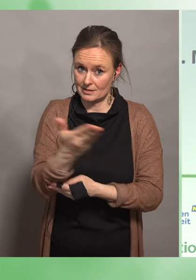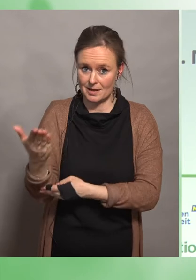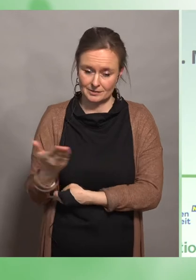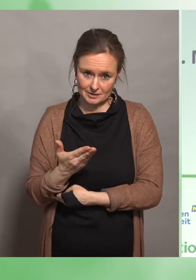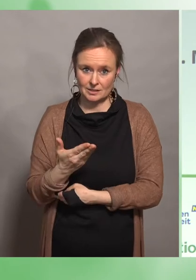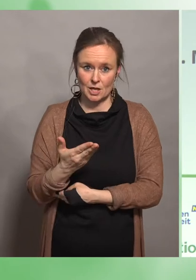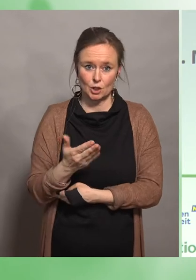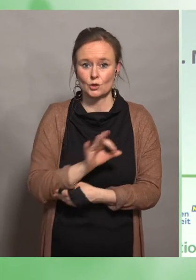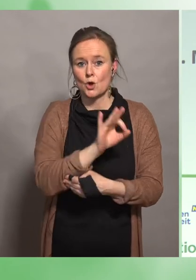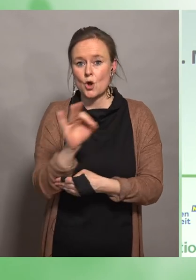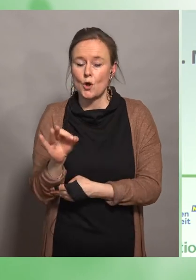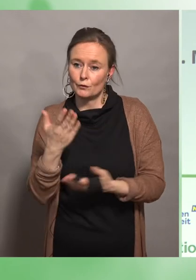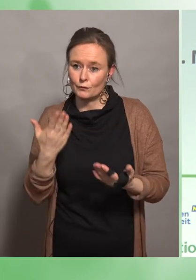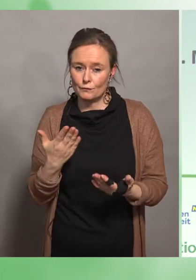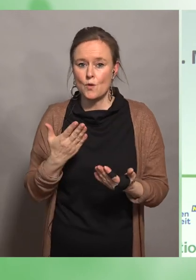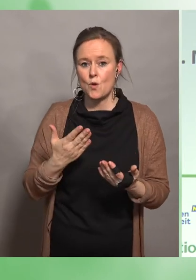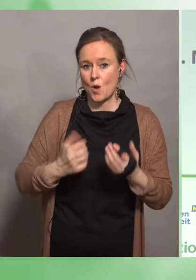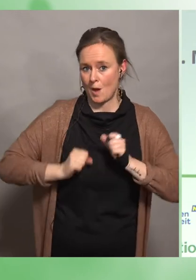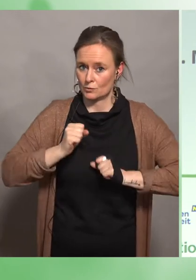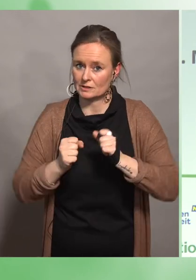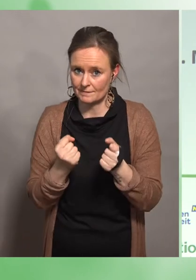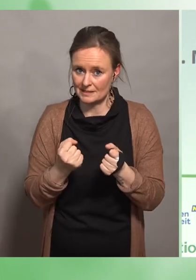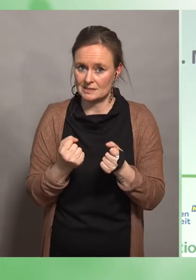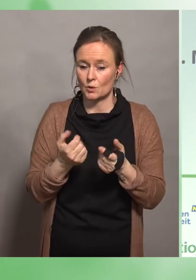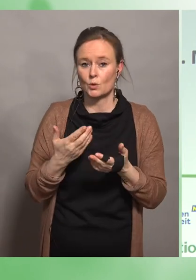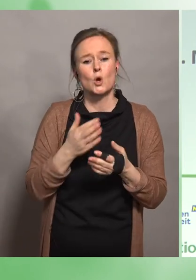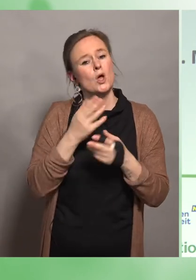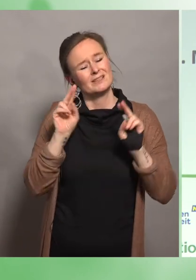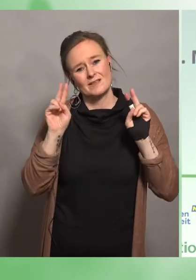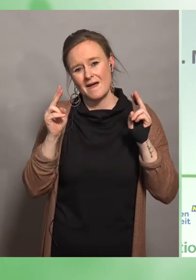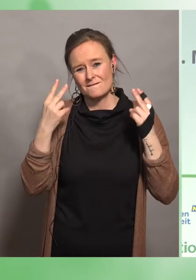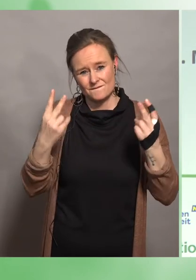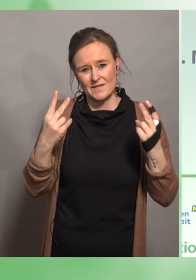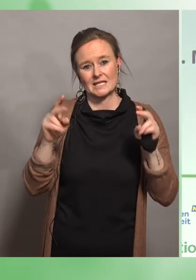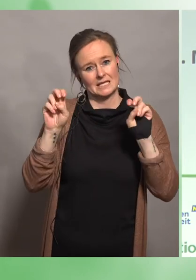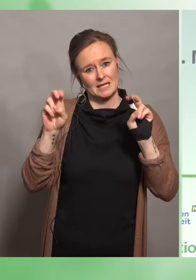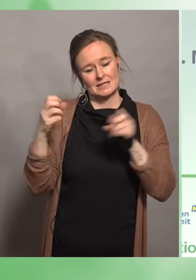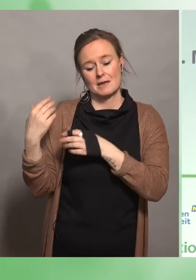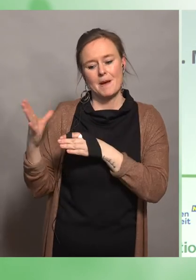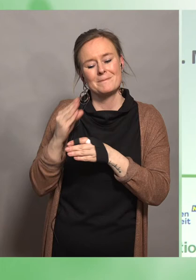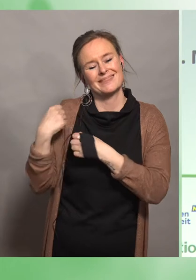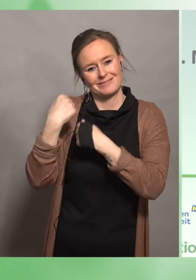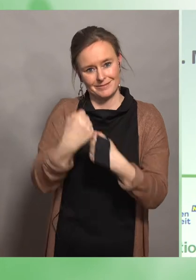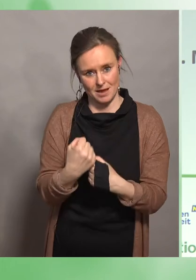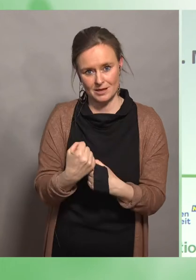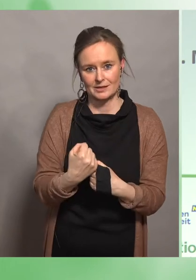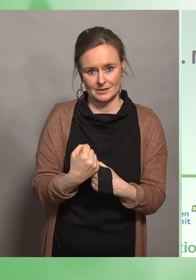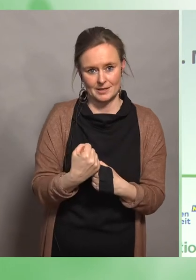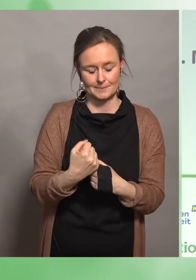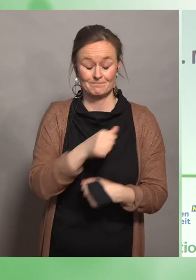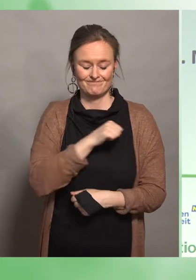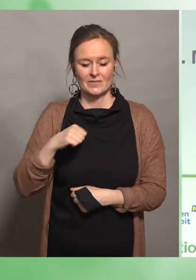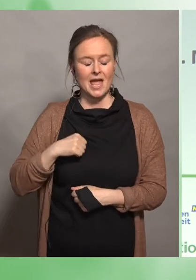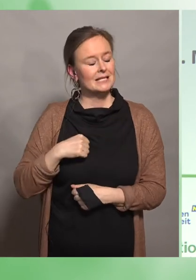Engagement und die Bereitschaft, dieses so wichtige Thema mitzutragen. Ich bin persönlich sehr davon überzeugt, dass Menschen